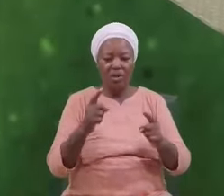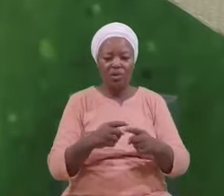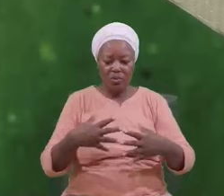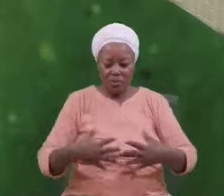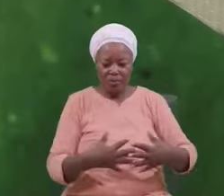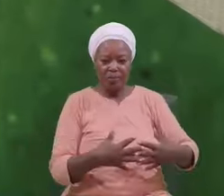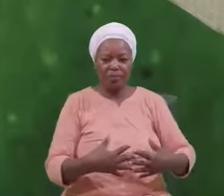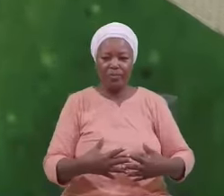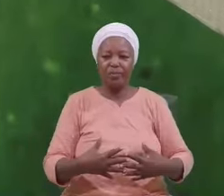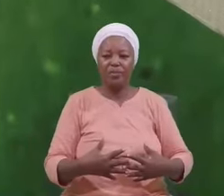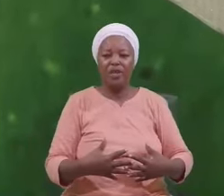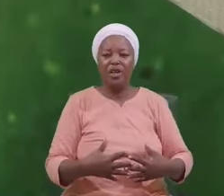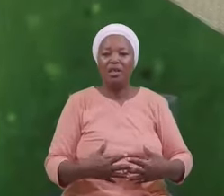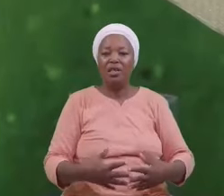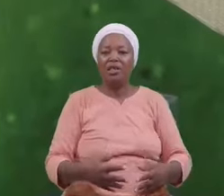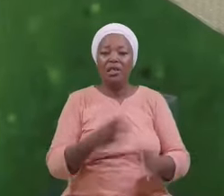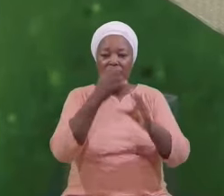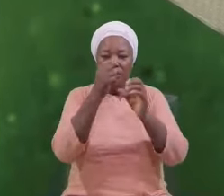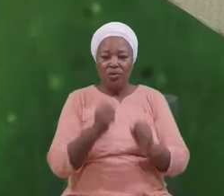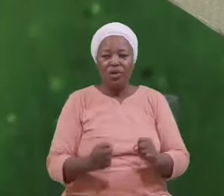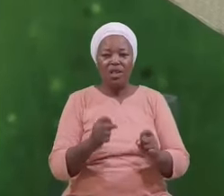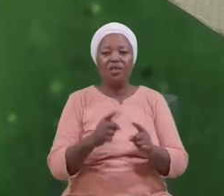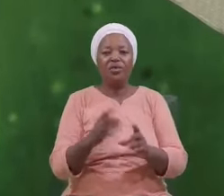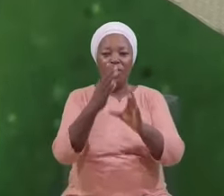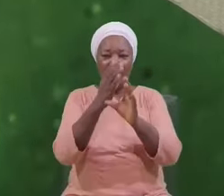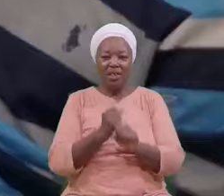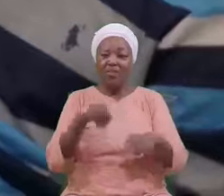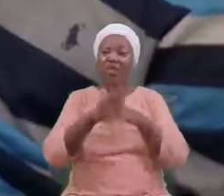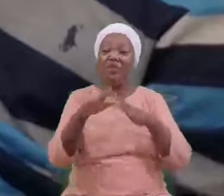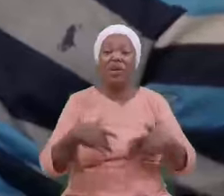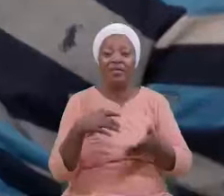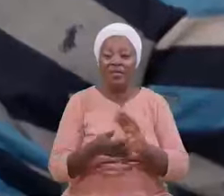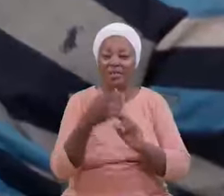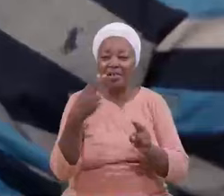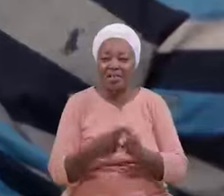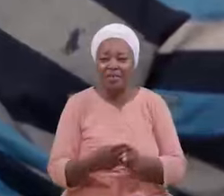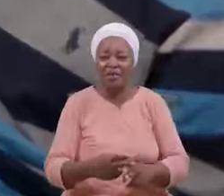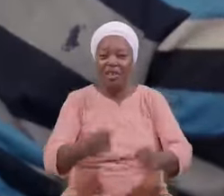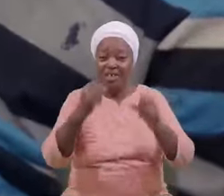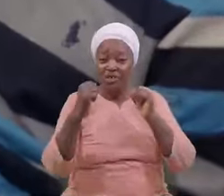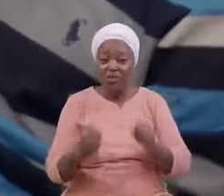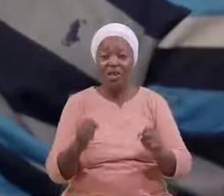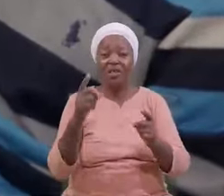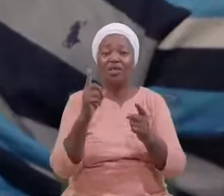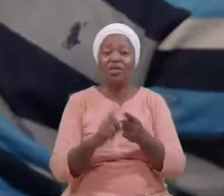capable d'avoir une postérité. La force pour réaliser dans votre vie. La force